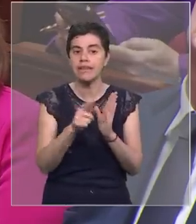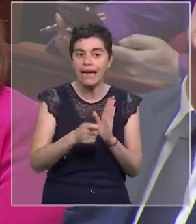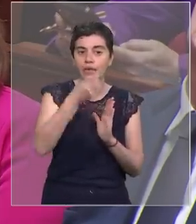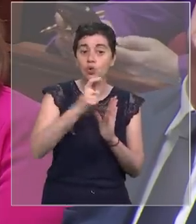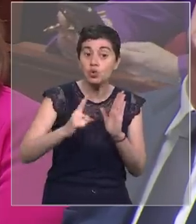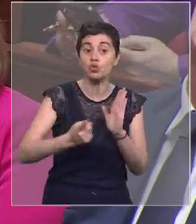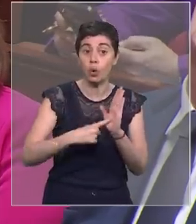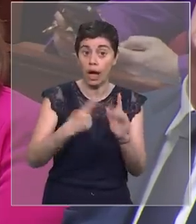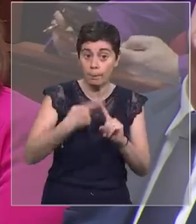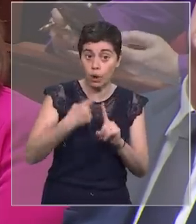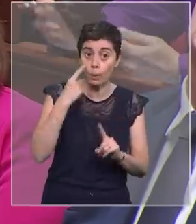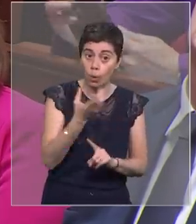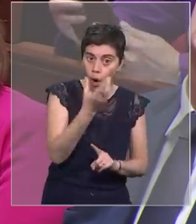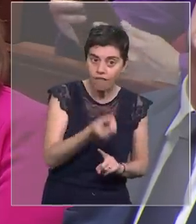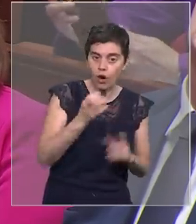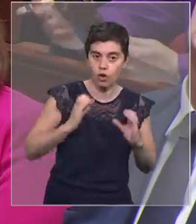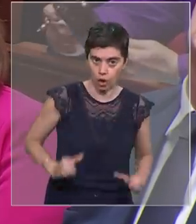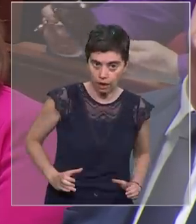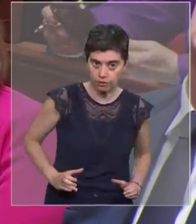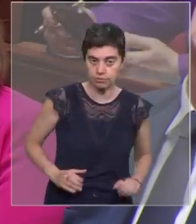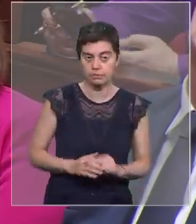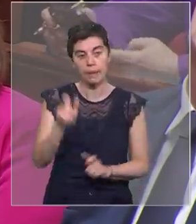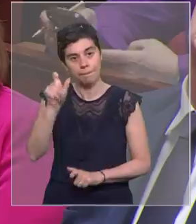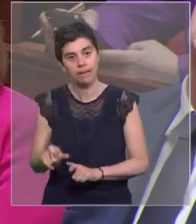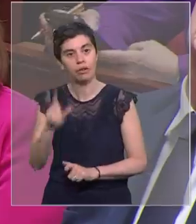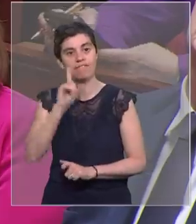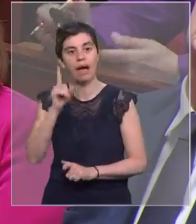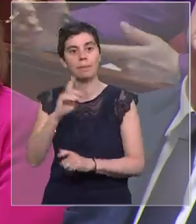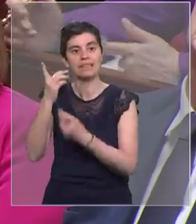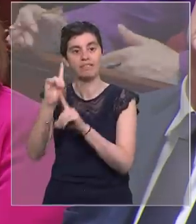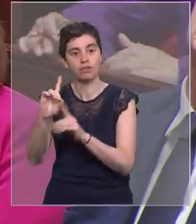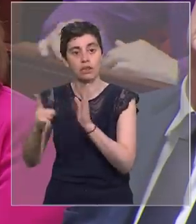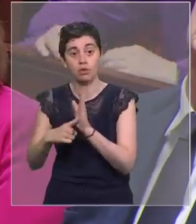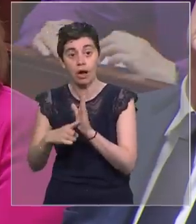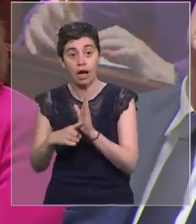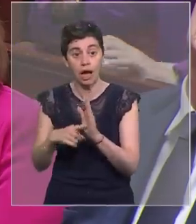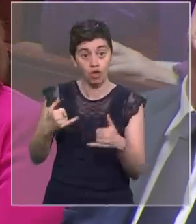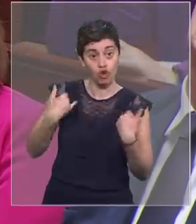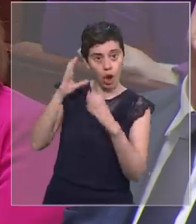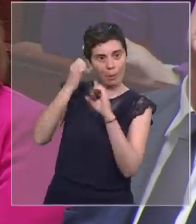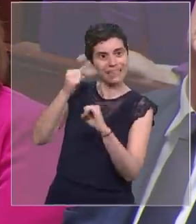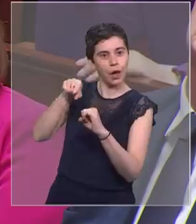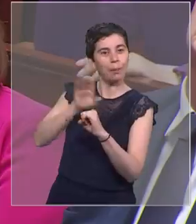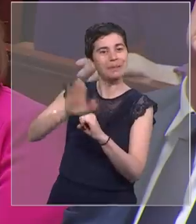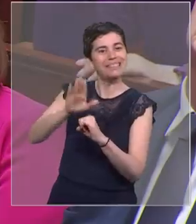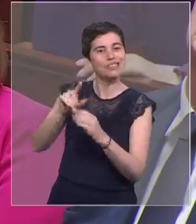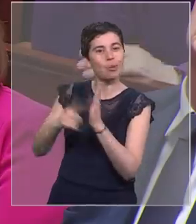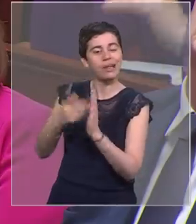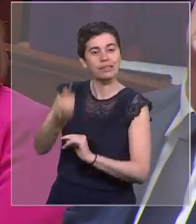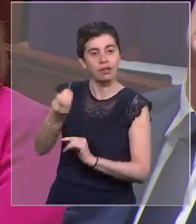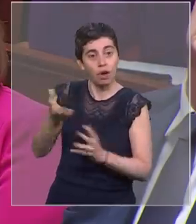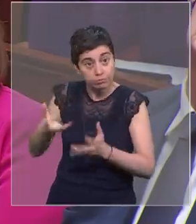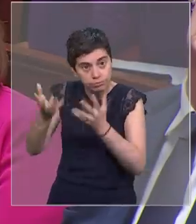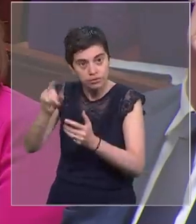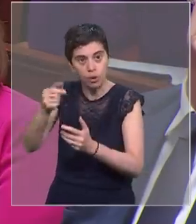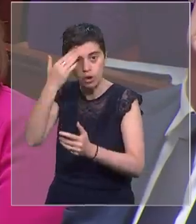important pour les enfants des collèges. La défenseure des droits pousse les jeunes ambassadeurs des droits des enfants. Dans quelques semaines, la présidente